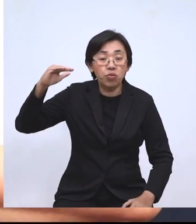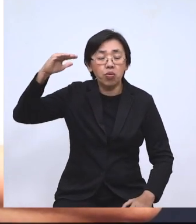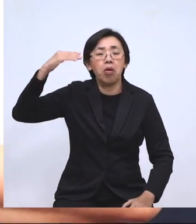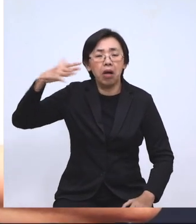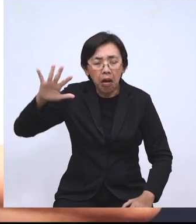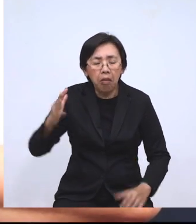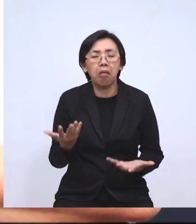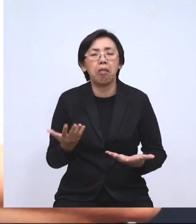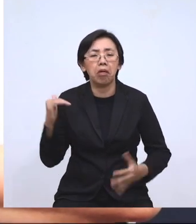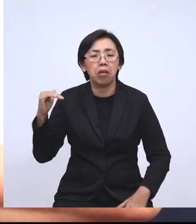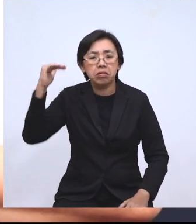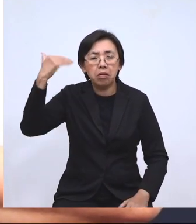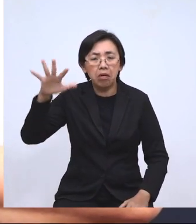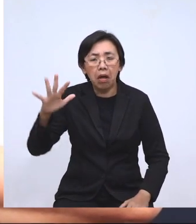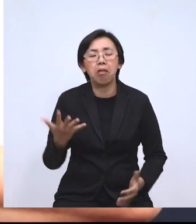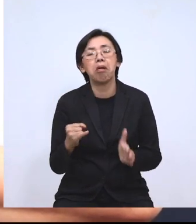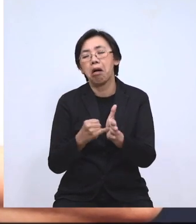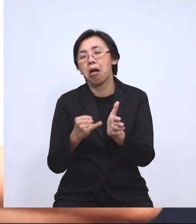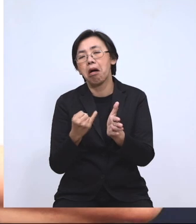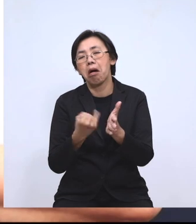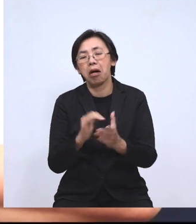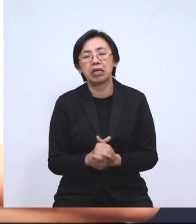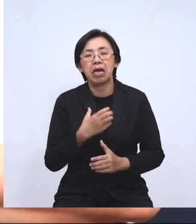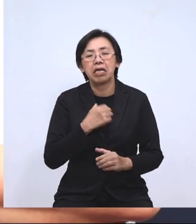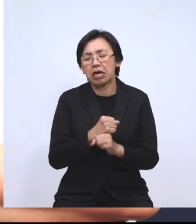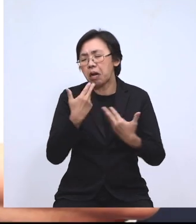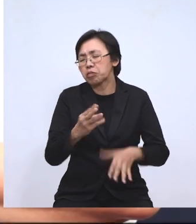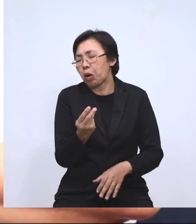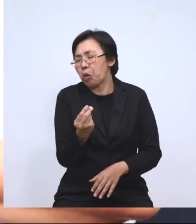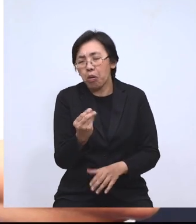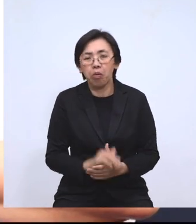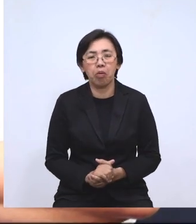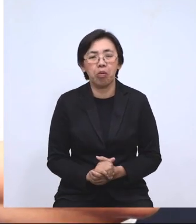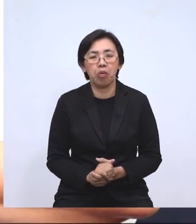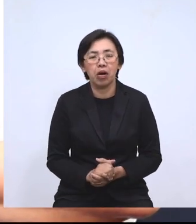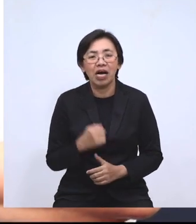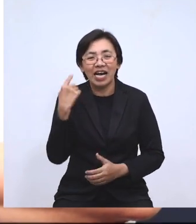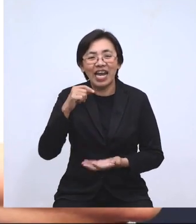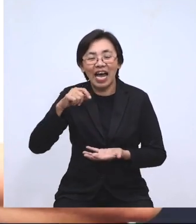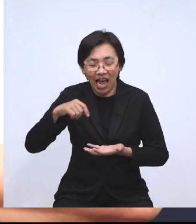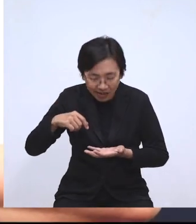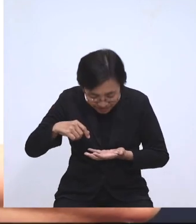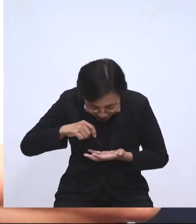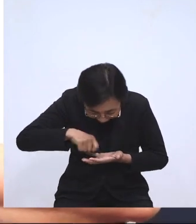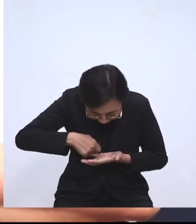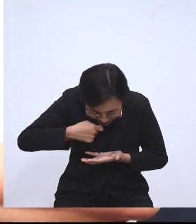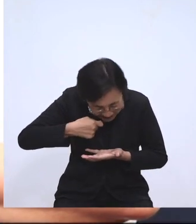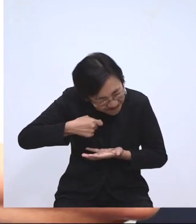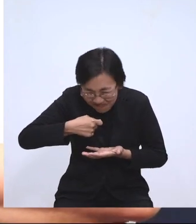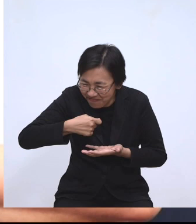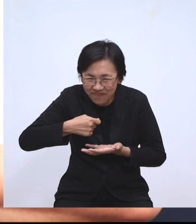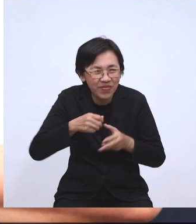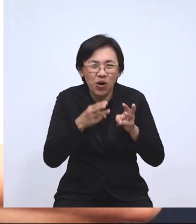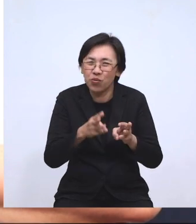แม่เล่าให้ฟังว่าน้องเนี่ยเอาง่ายก่อนเอาให้เสร็จให้ไวฉะนั้นก็คือหน้าเนี่ยลงไปที่จานฉะนั้นมันไม่